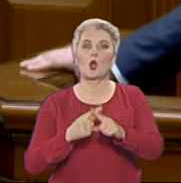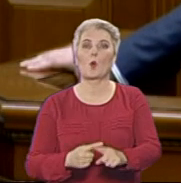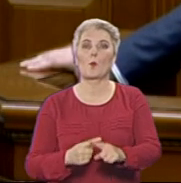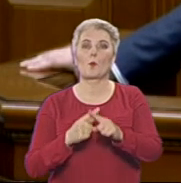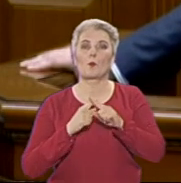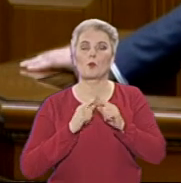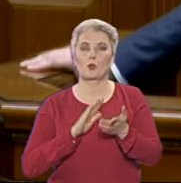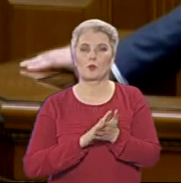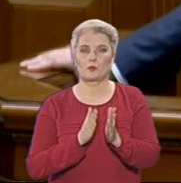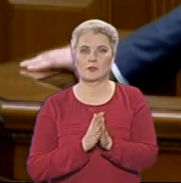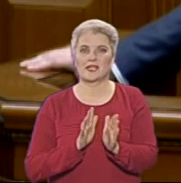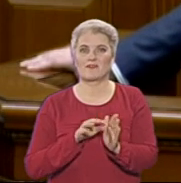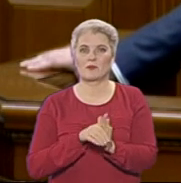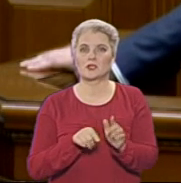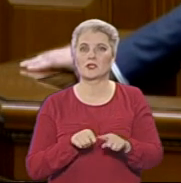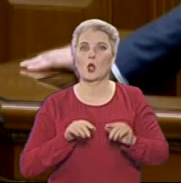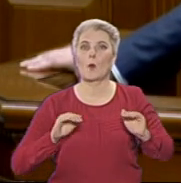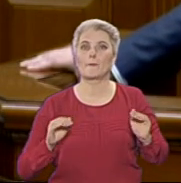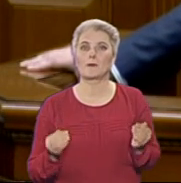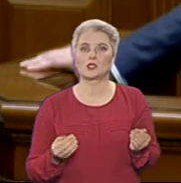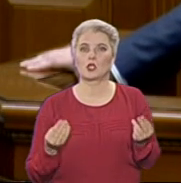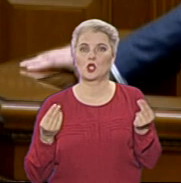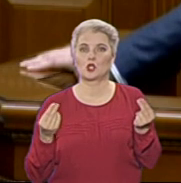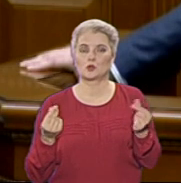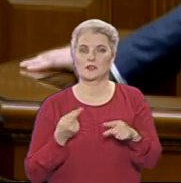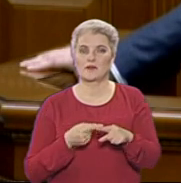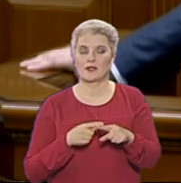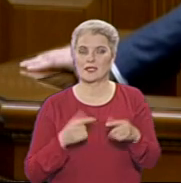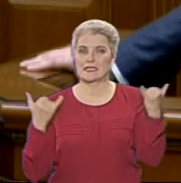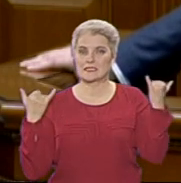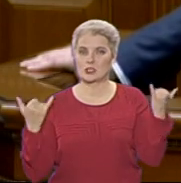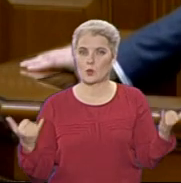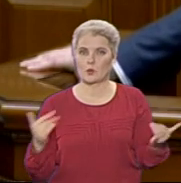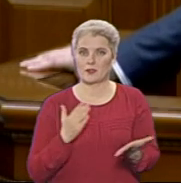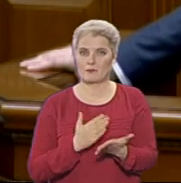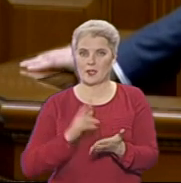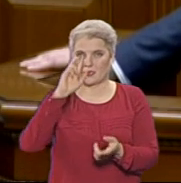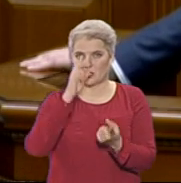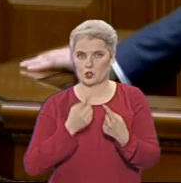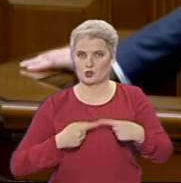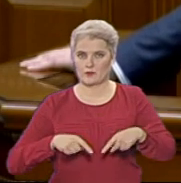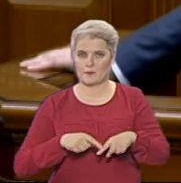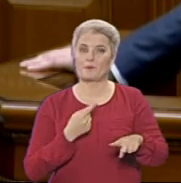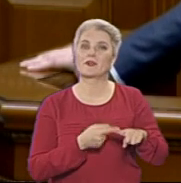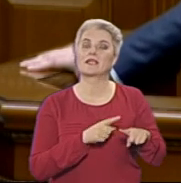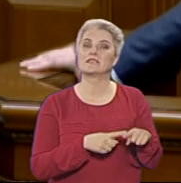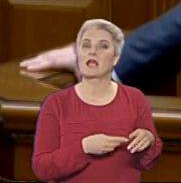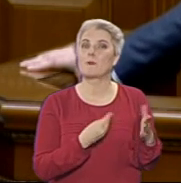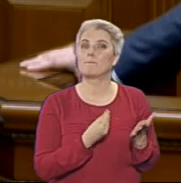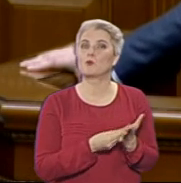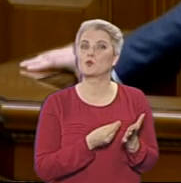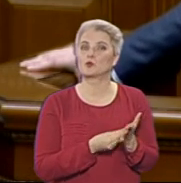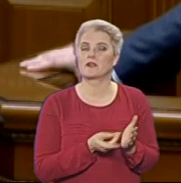тих обмежених ресурсів, які сьогодні має держава. Цей бюджет, який